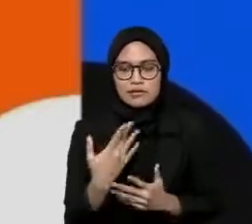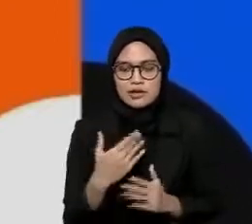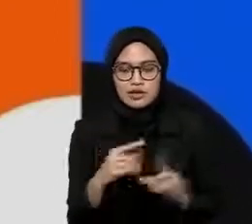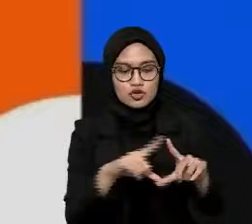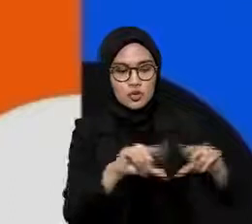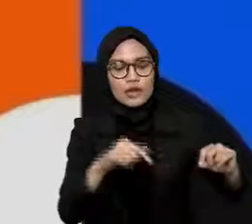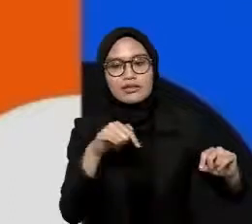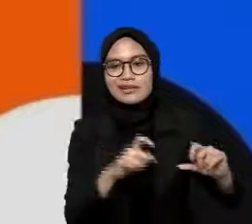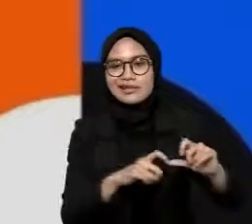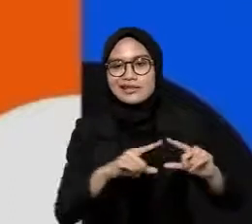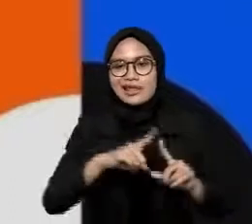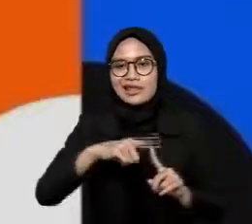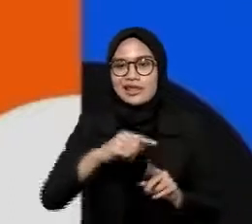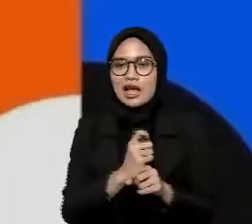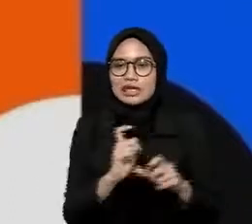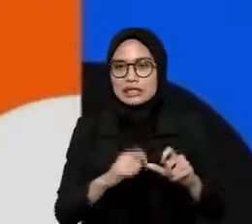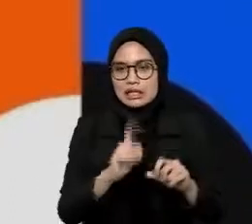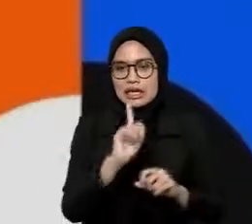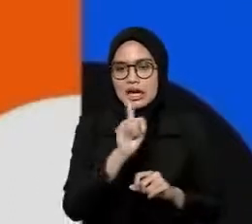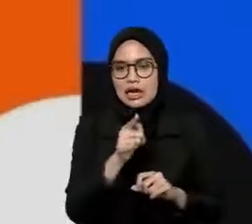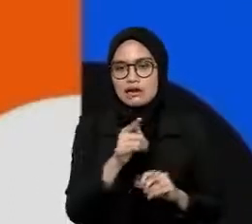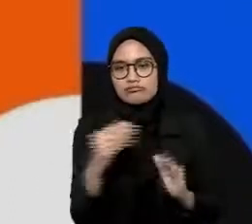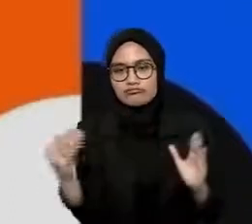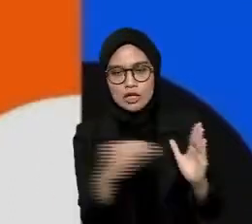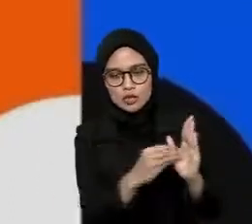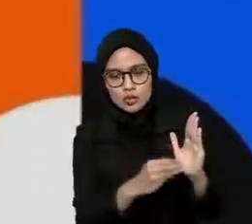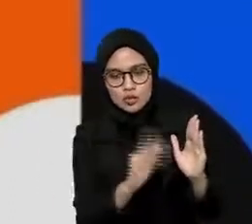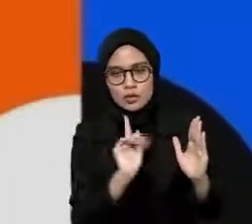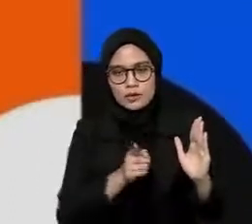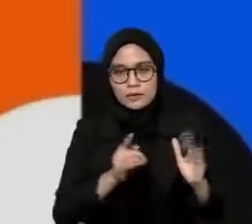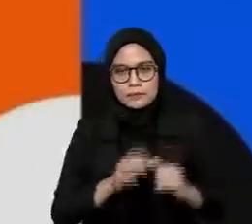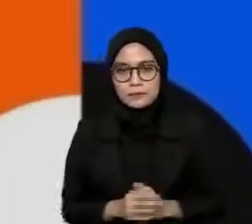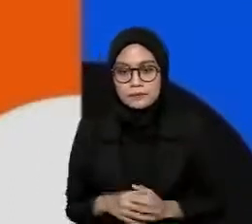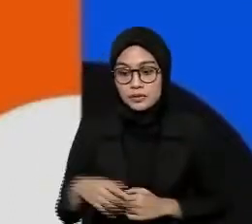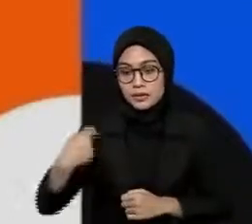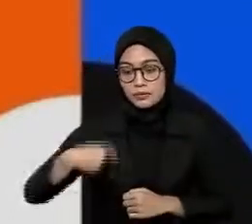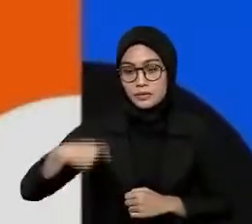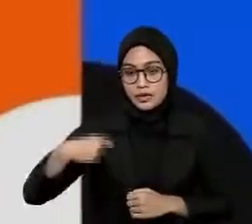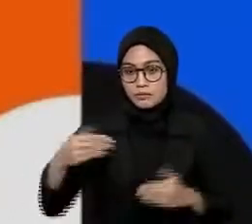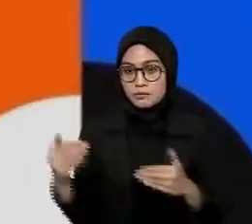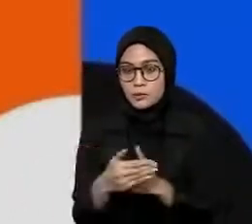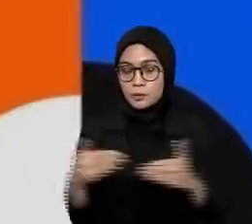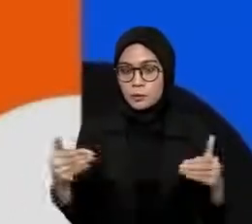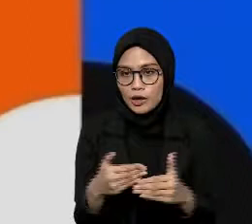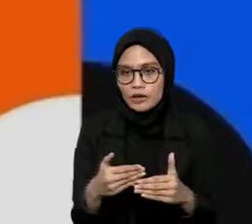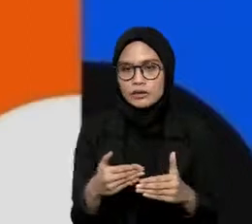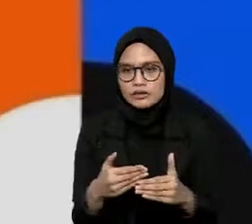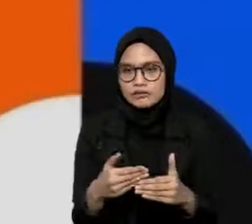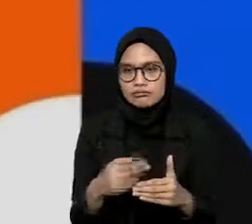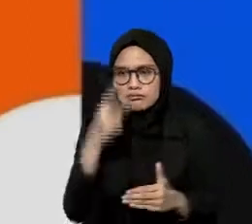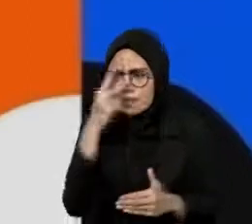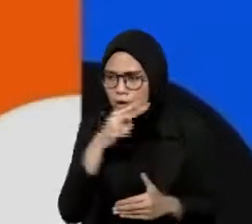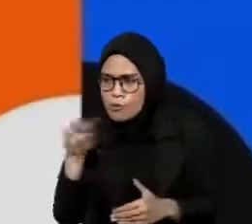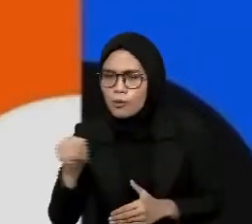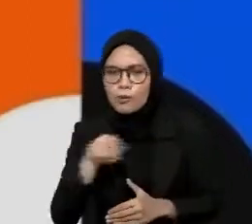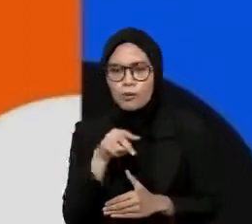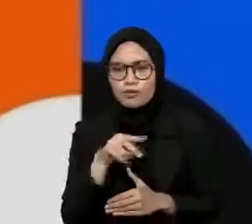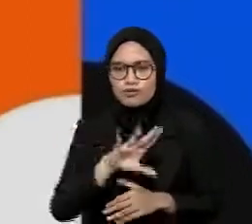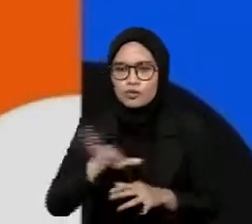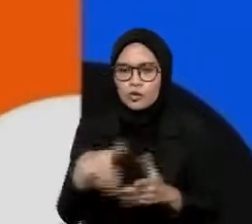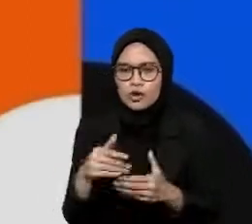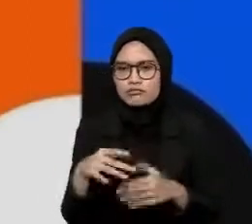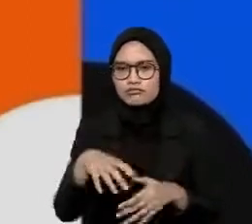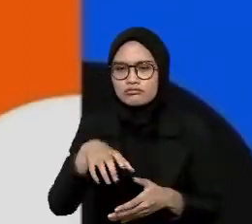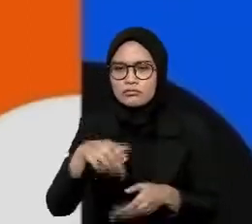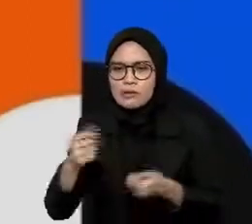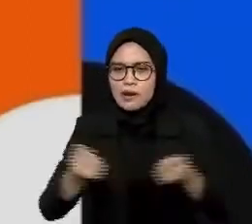surat edaran Satgas. Kemudian yang ketiga, Kementerian Perhubungan juga memastikan kesiapan operasional angkutan umum